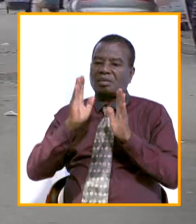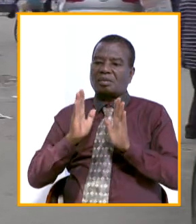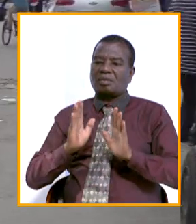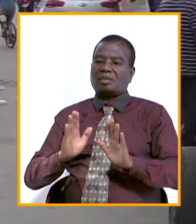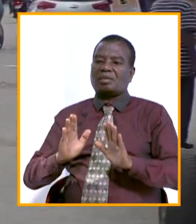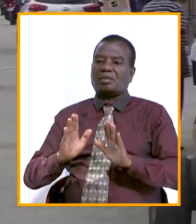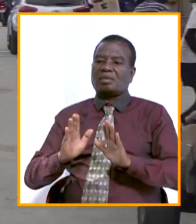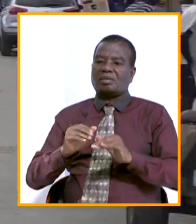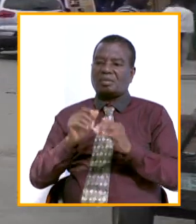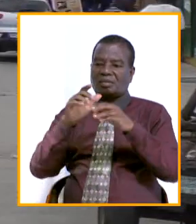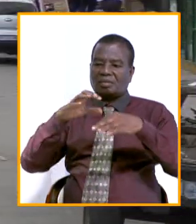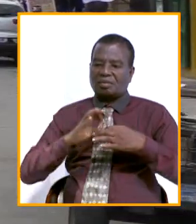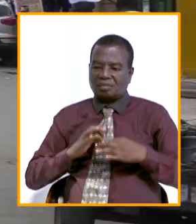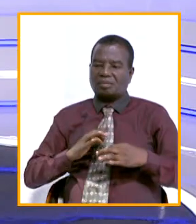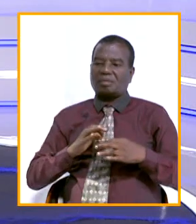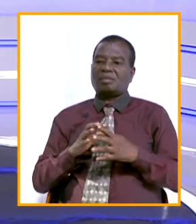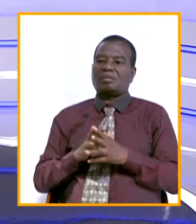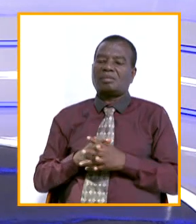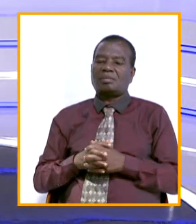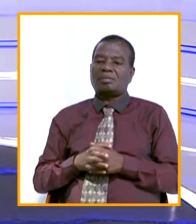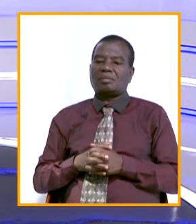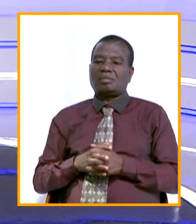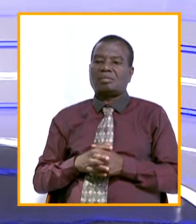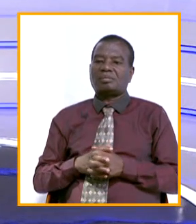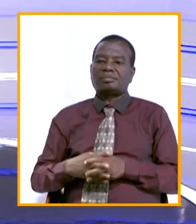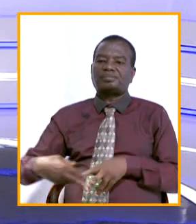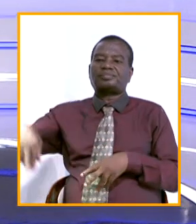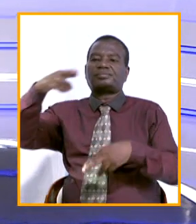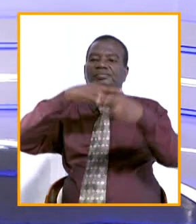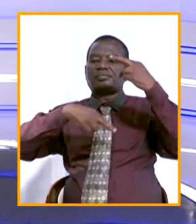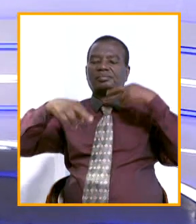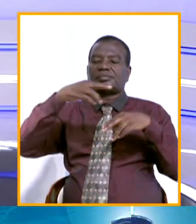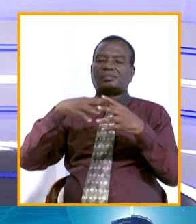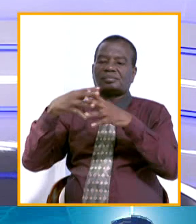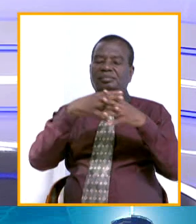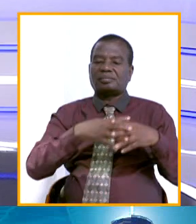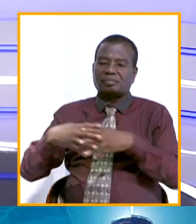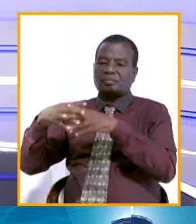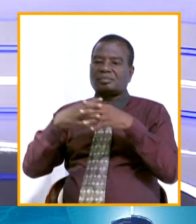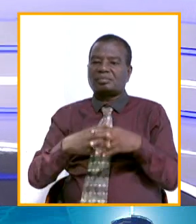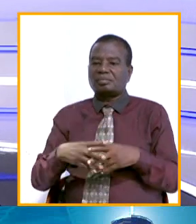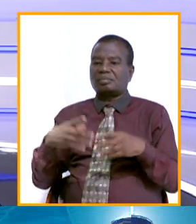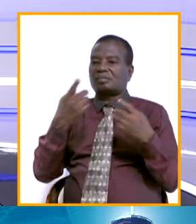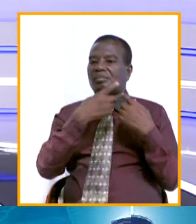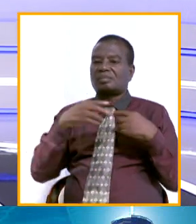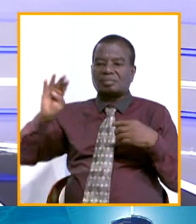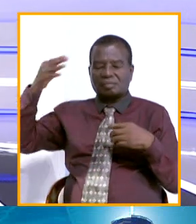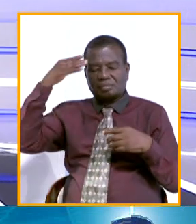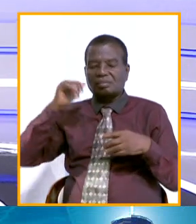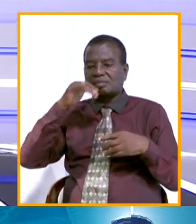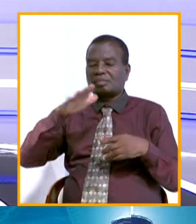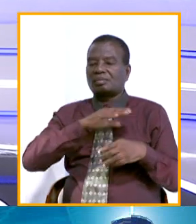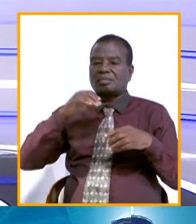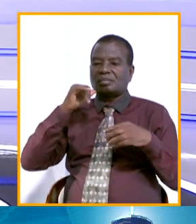donc vivement souhaitée. On va retourner aux États-Unis où se trouve depuis quelques jours la ministre de la Femme,